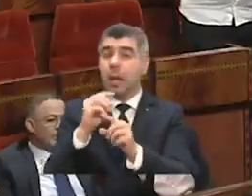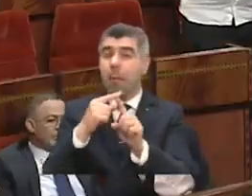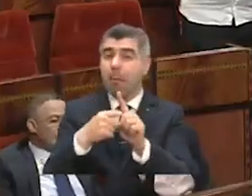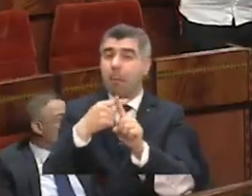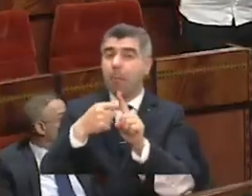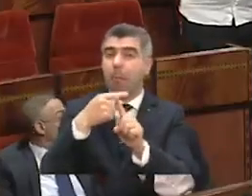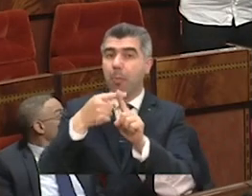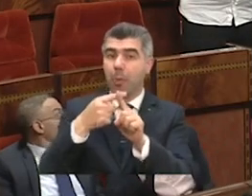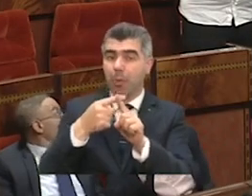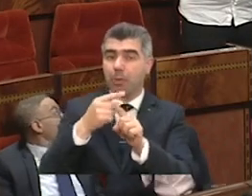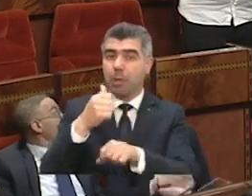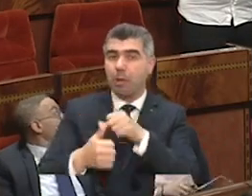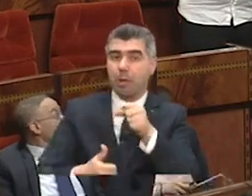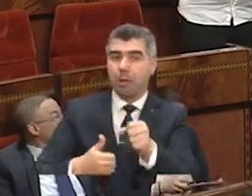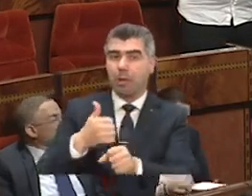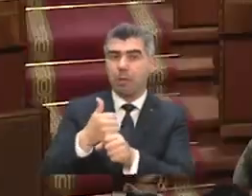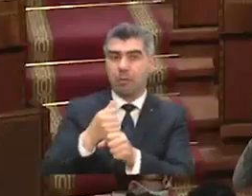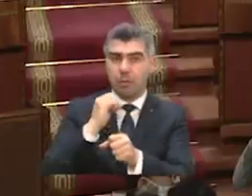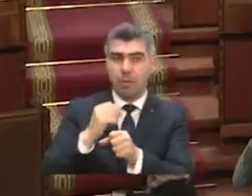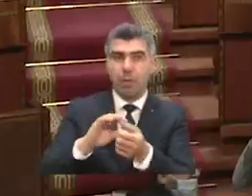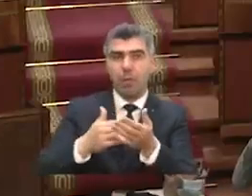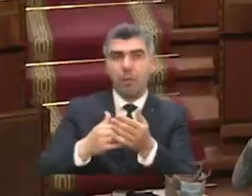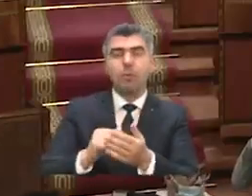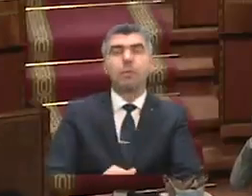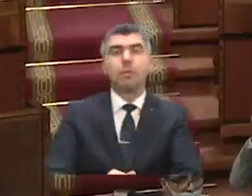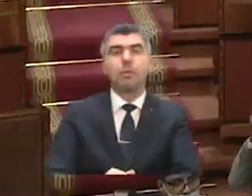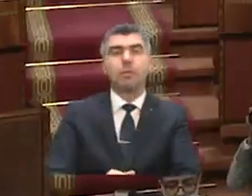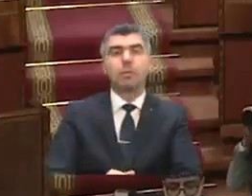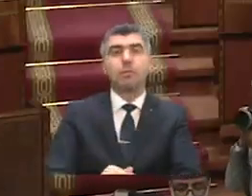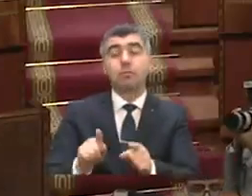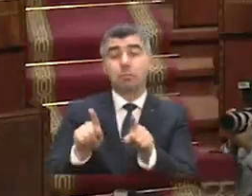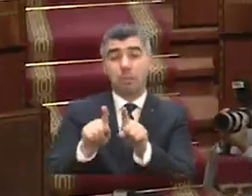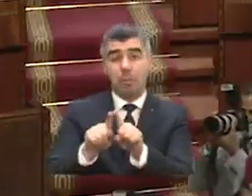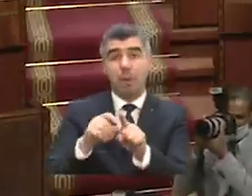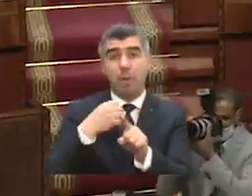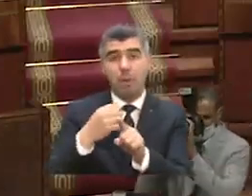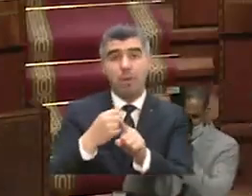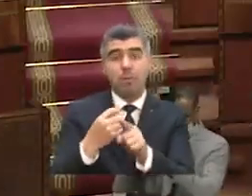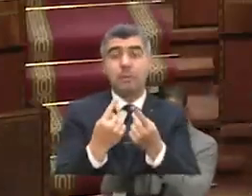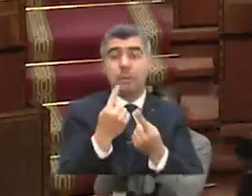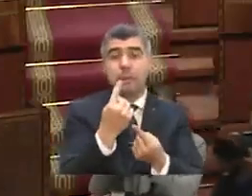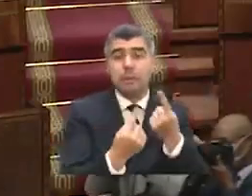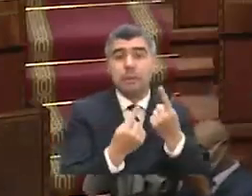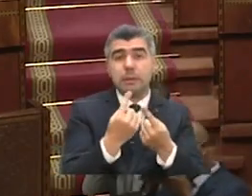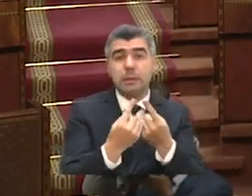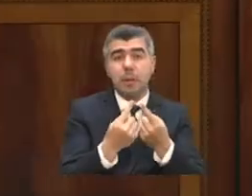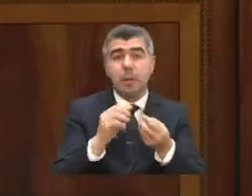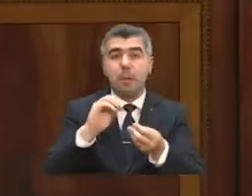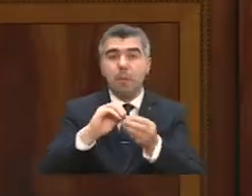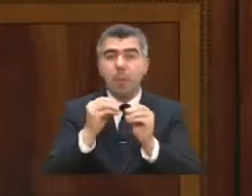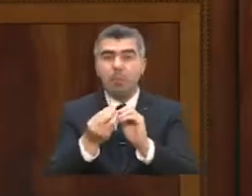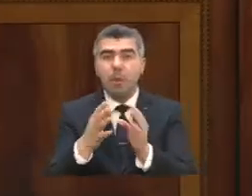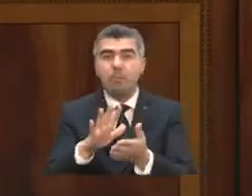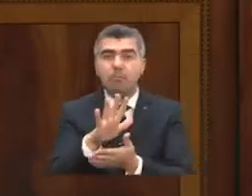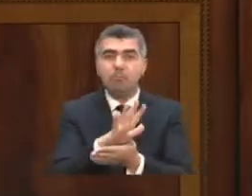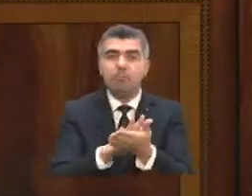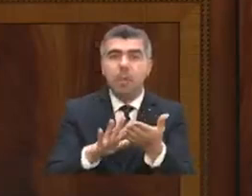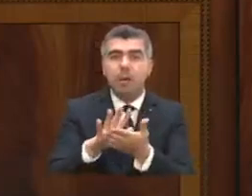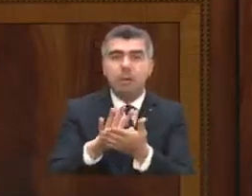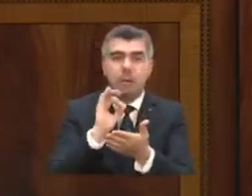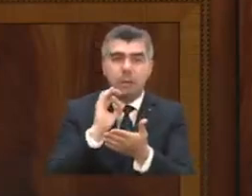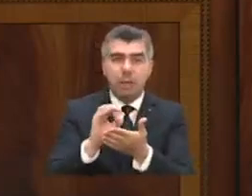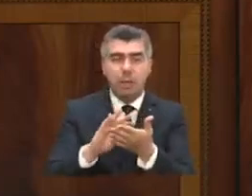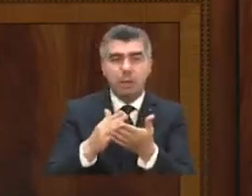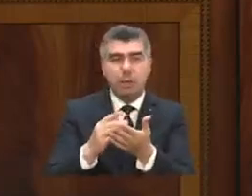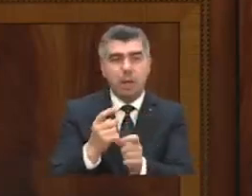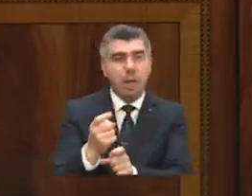السنة حدة التضخم على خلفية تصاعدات الاضطرابات والصراعات